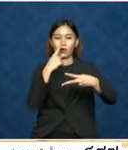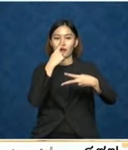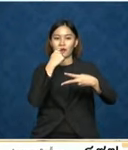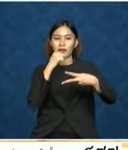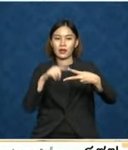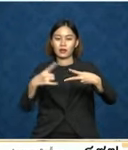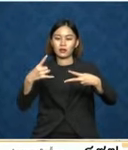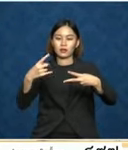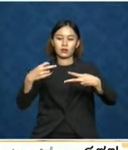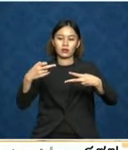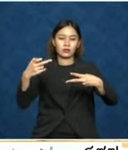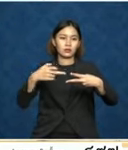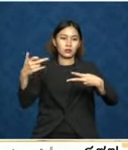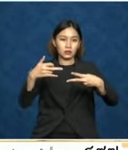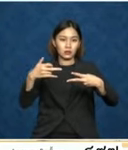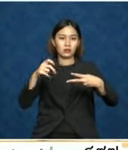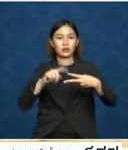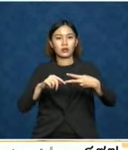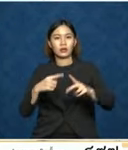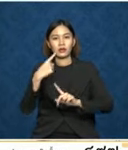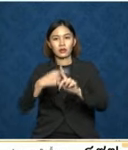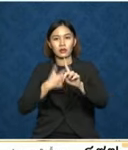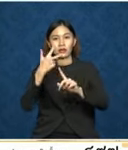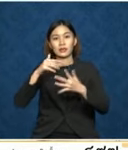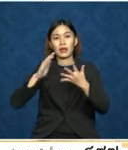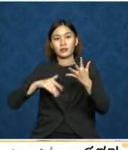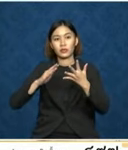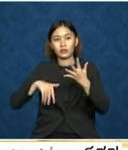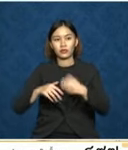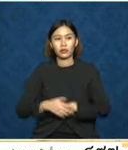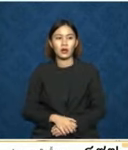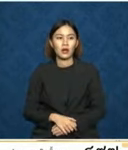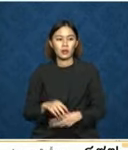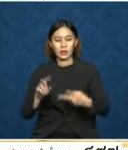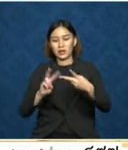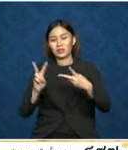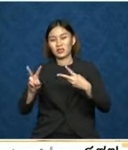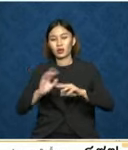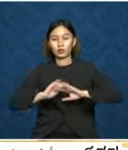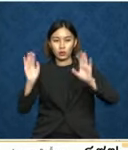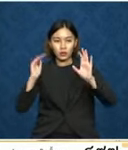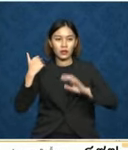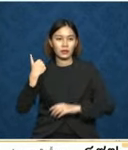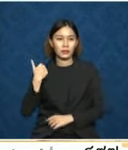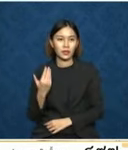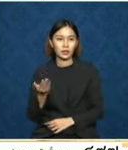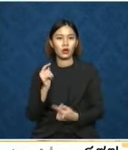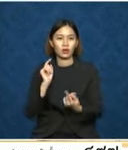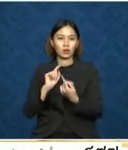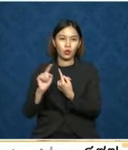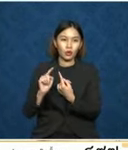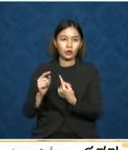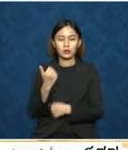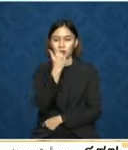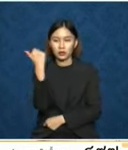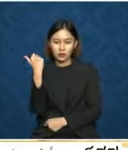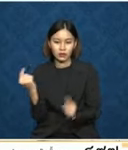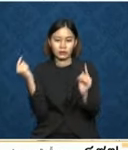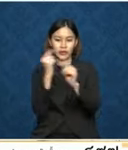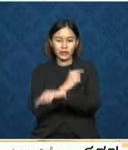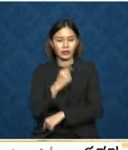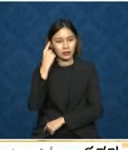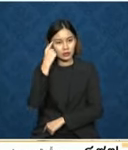มีนาคมก็การบินไทยอาจจะมีการยกเลิกแลจะให้บริษัทการบินอื่นมาบินทดแทนกลัวว่าณขณะนี้มันมีผู้